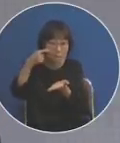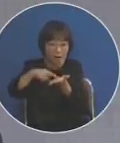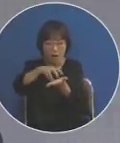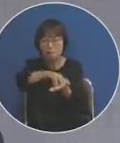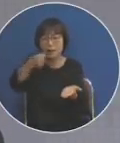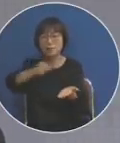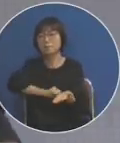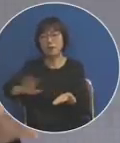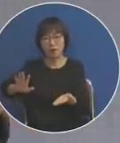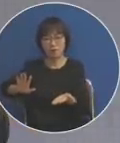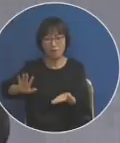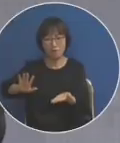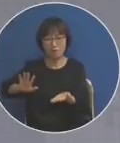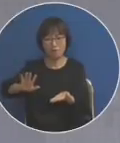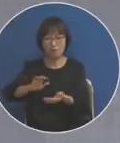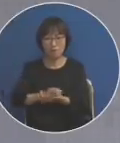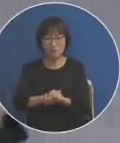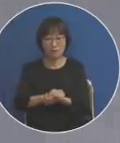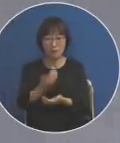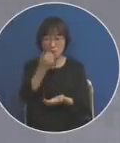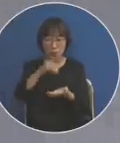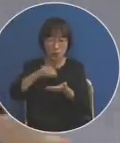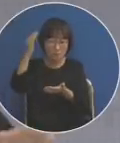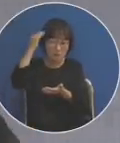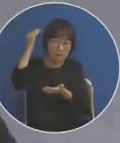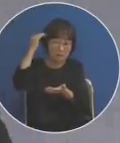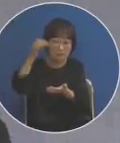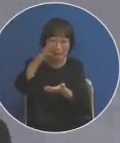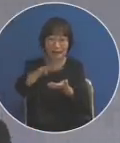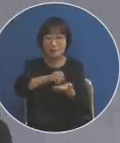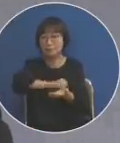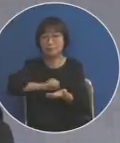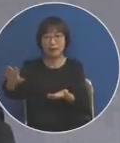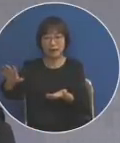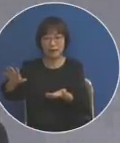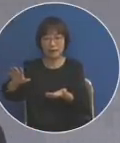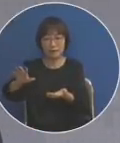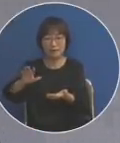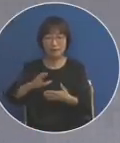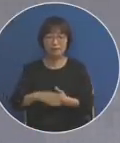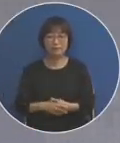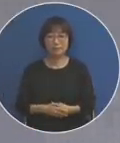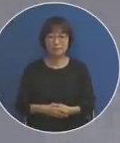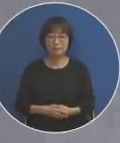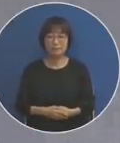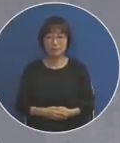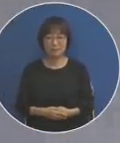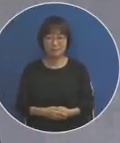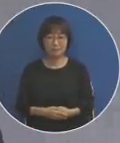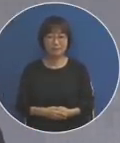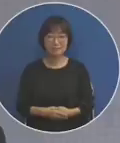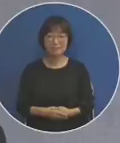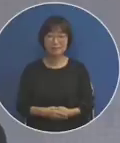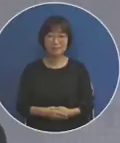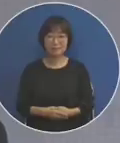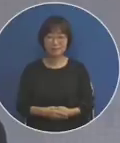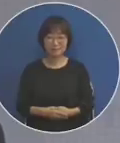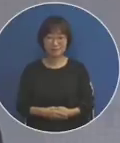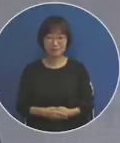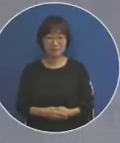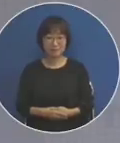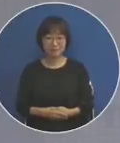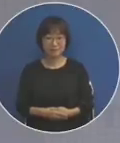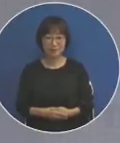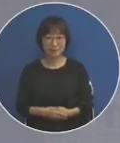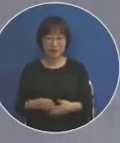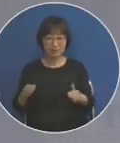stones. 10절에. 우리는 많은 돌들이 걸리거든요. 돌을 제해라. We're always trembling because of these stones. So clear out all out. 그럼 뭐 했습니까? And then